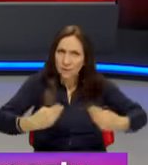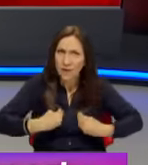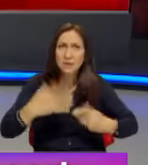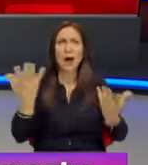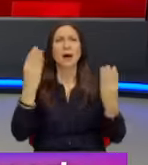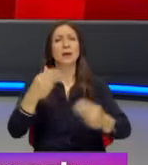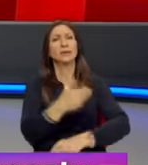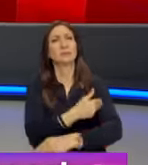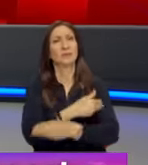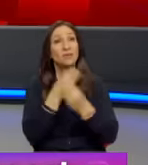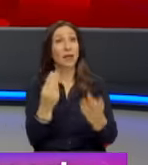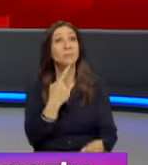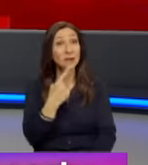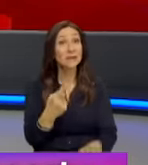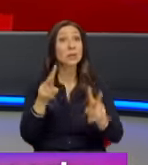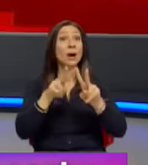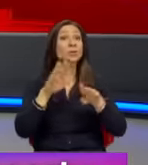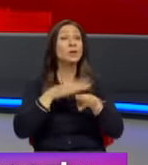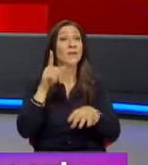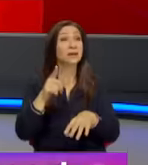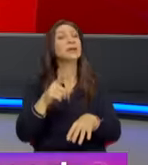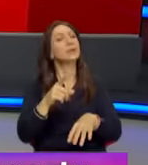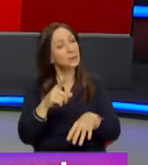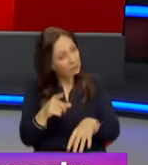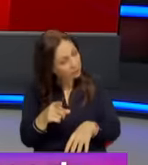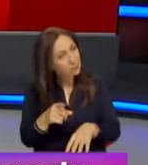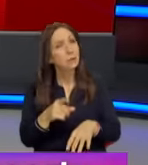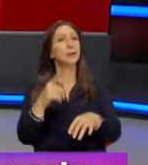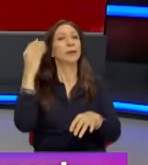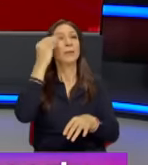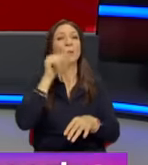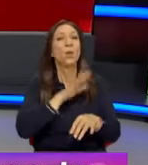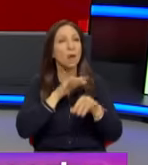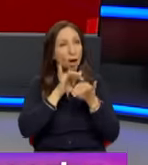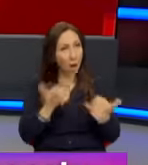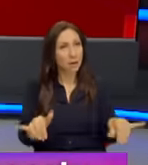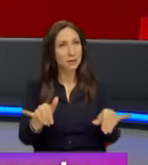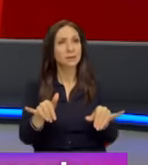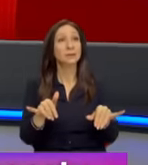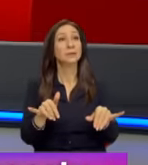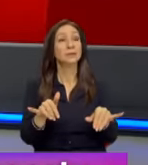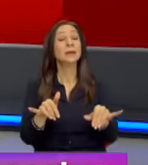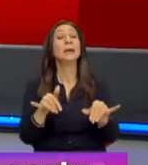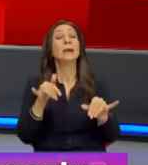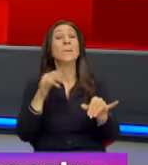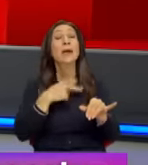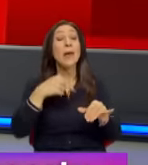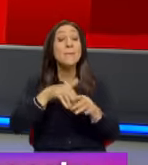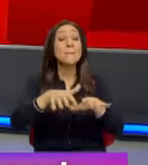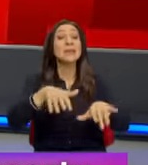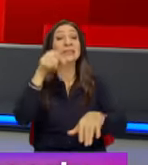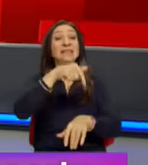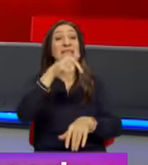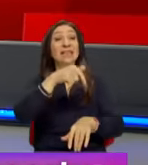daha iyi hizmet edelim demişti Mansur Yavaş. Keza Ekrem İmamoğlu yine mesajı. Belediye Meclisi'nin